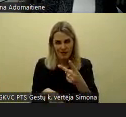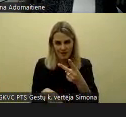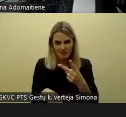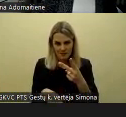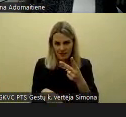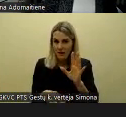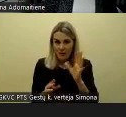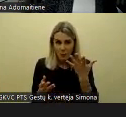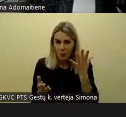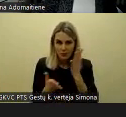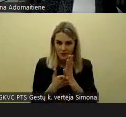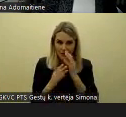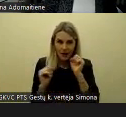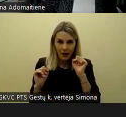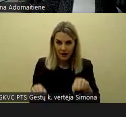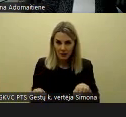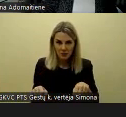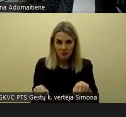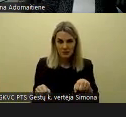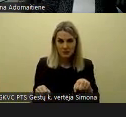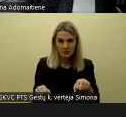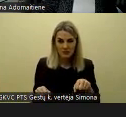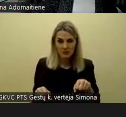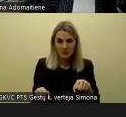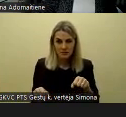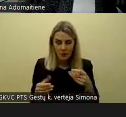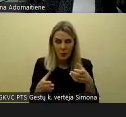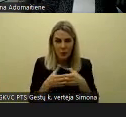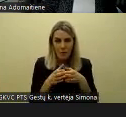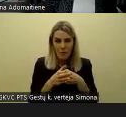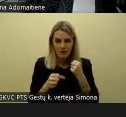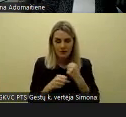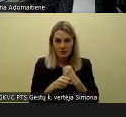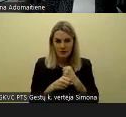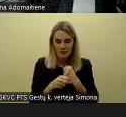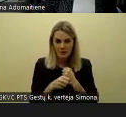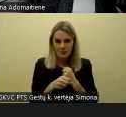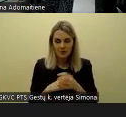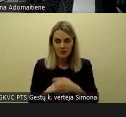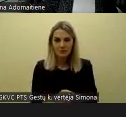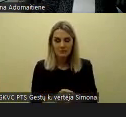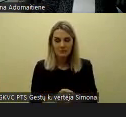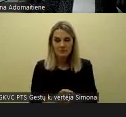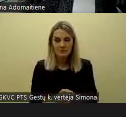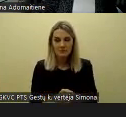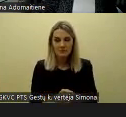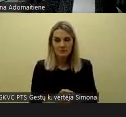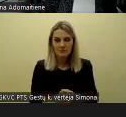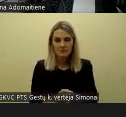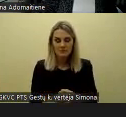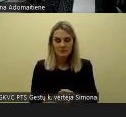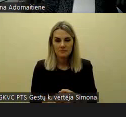galimybės, kai naudojamas kolektyvinis darbas, kai naudojamas komandinis darbas. Ir